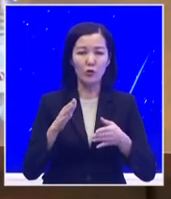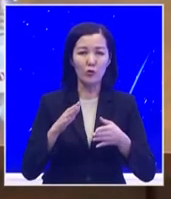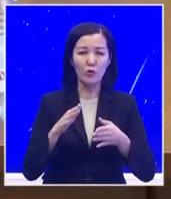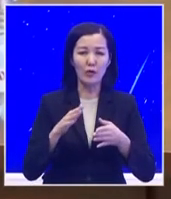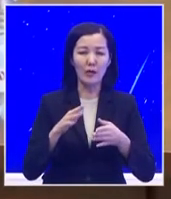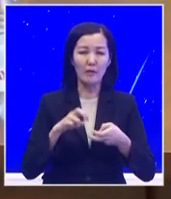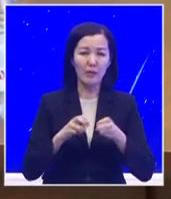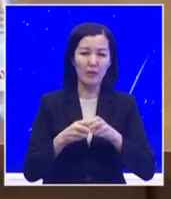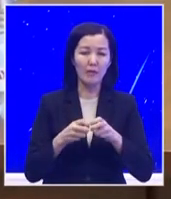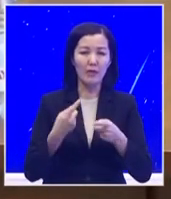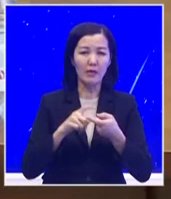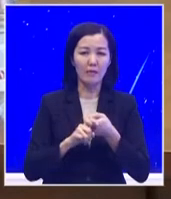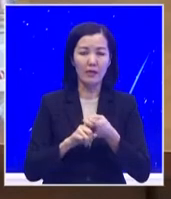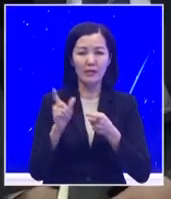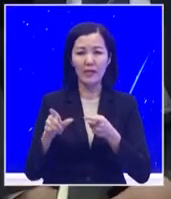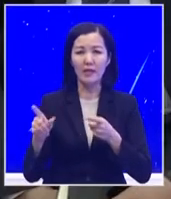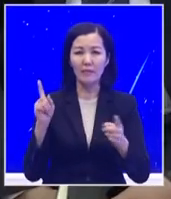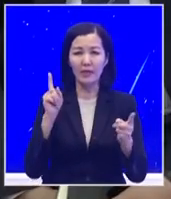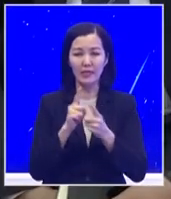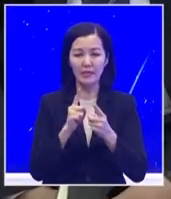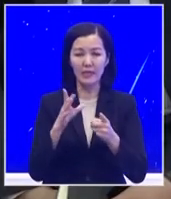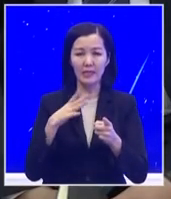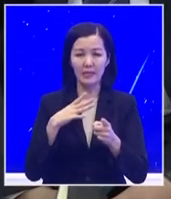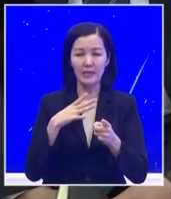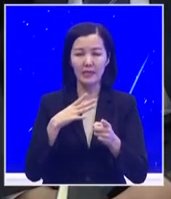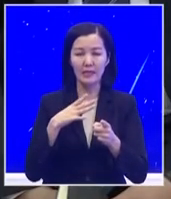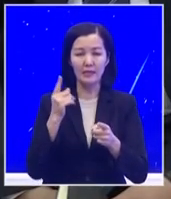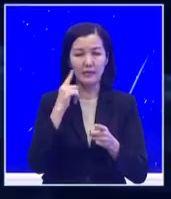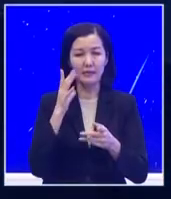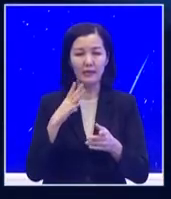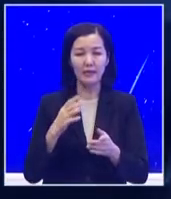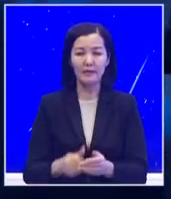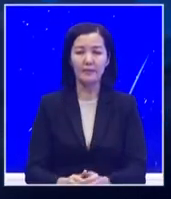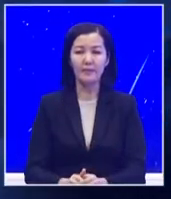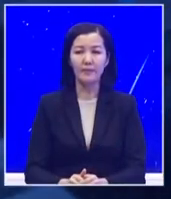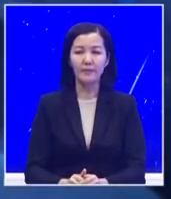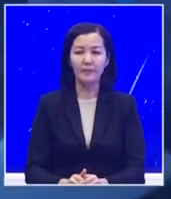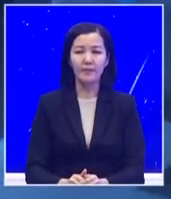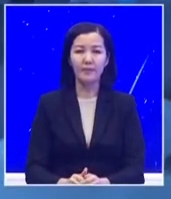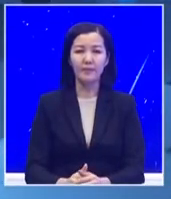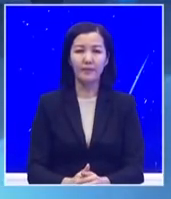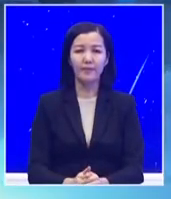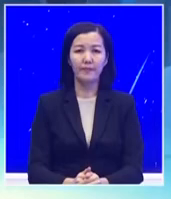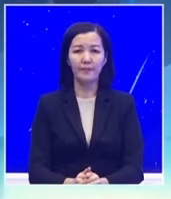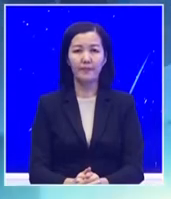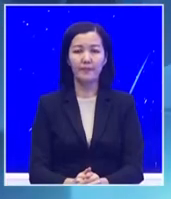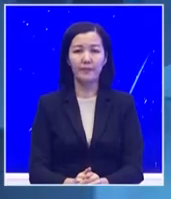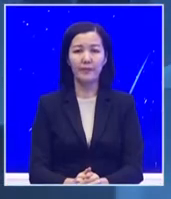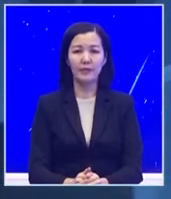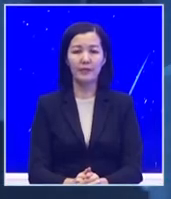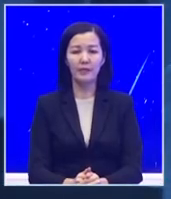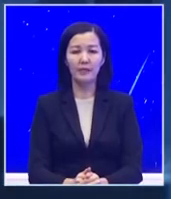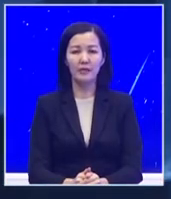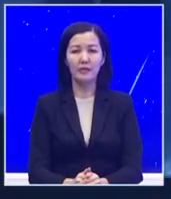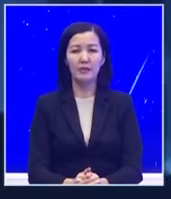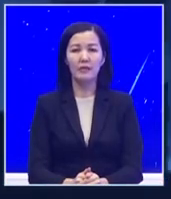азаматтарын қабылдап, жергілікті халықты толғандырған мәселелердің мәнісін сұрап білді. Елдана Серікбайқызы, Надир Хамзин, Жетісу телеарнасы,